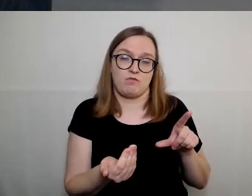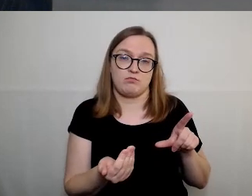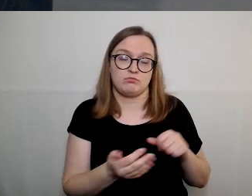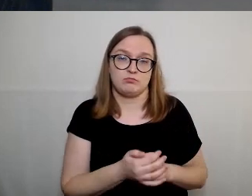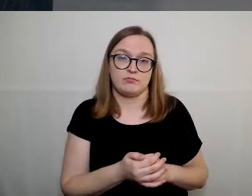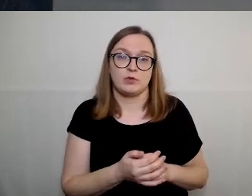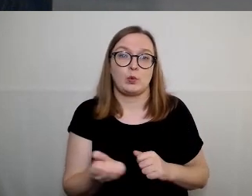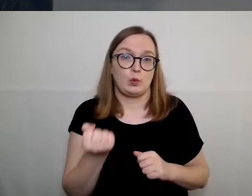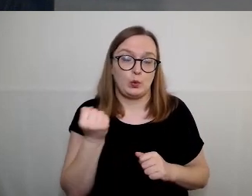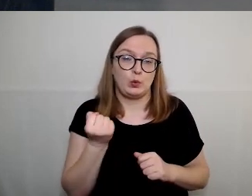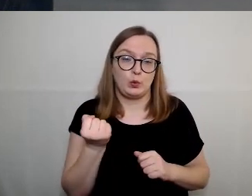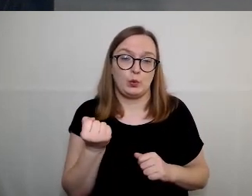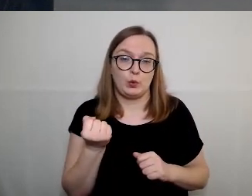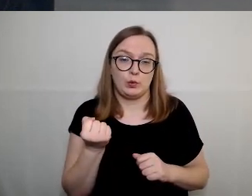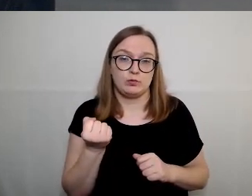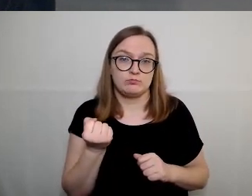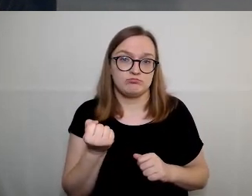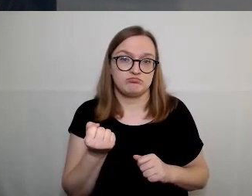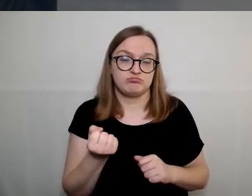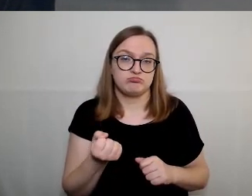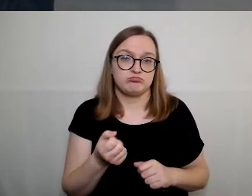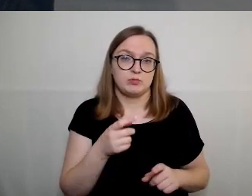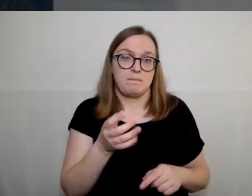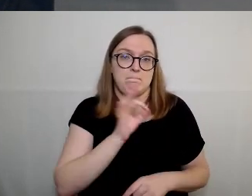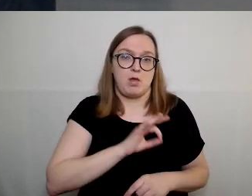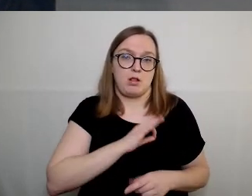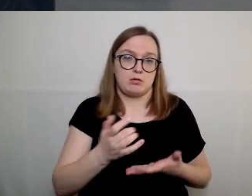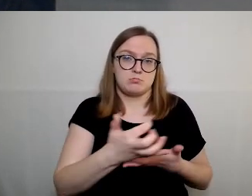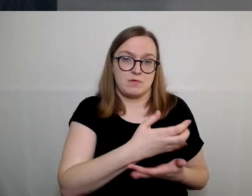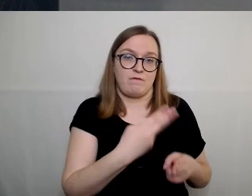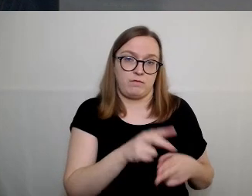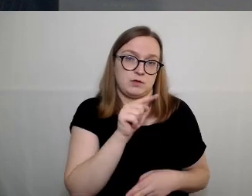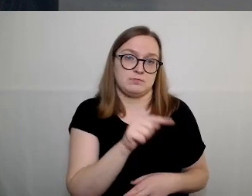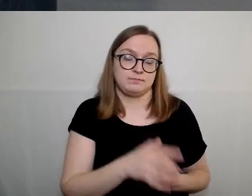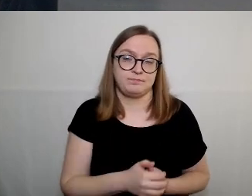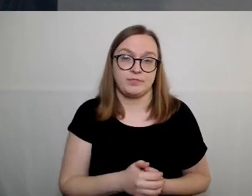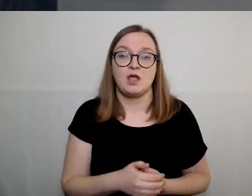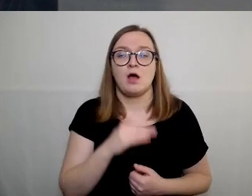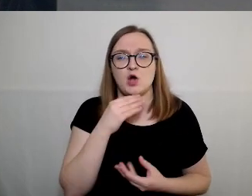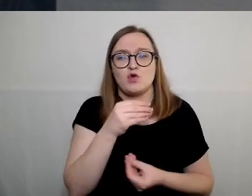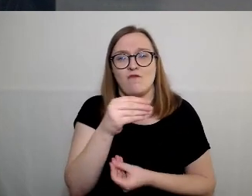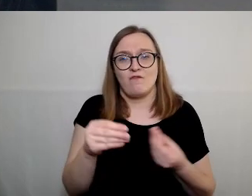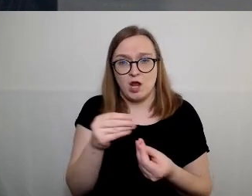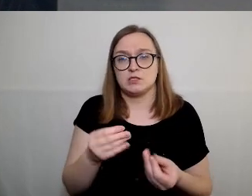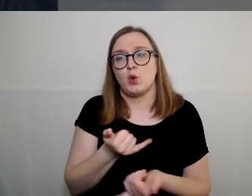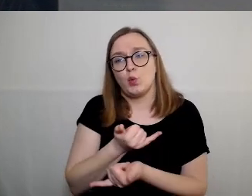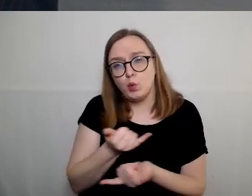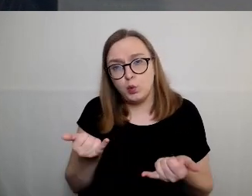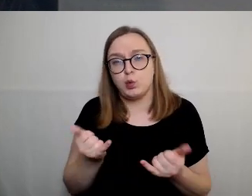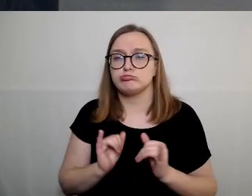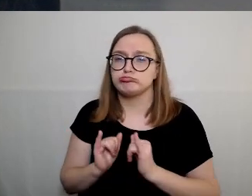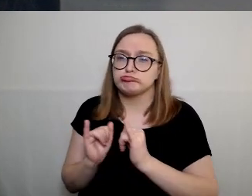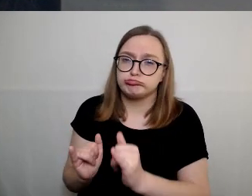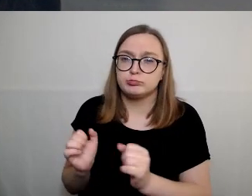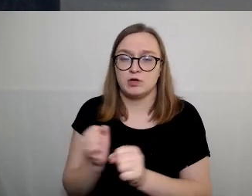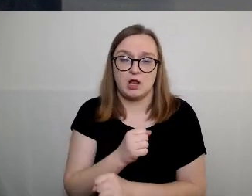Daugiausiai turbūt pridėtinės vertės sukuriantis verslas. Aišku, verslą aptarnauti reikia, būtinai savivaldybė čia irgi